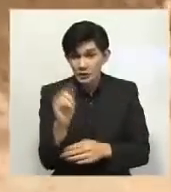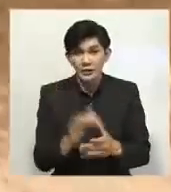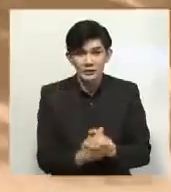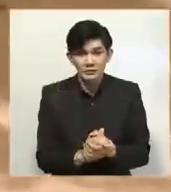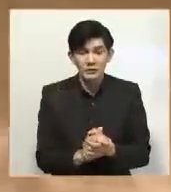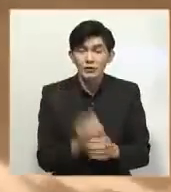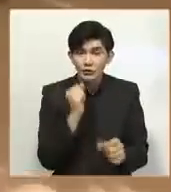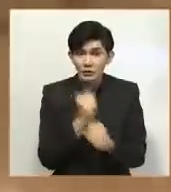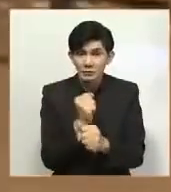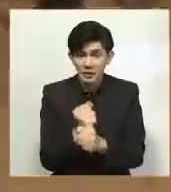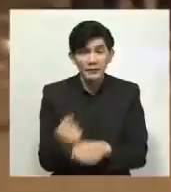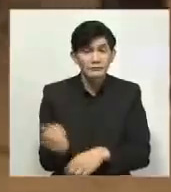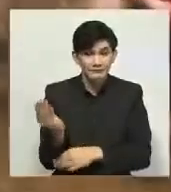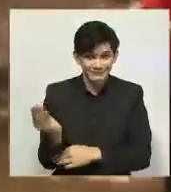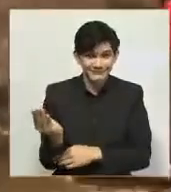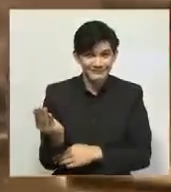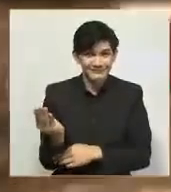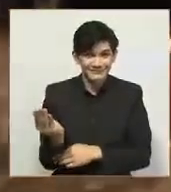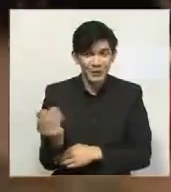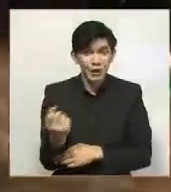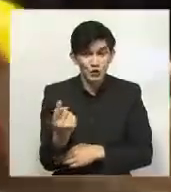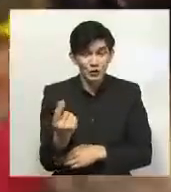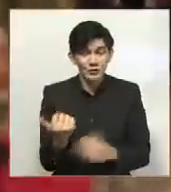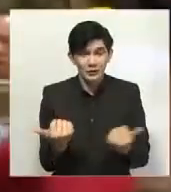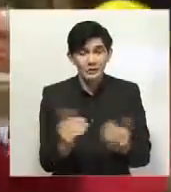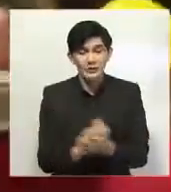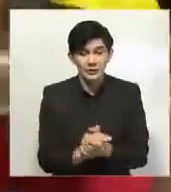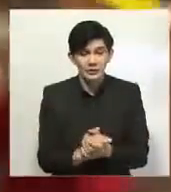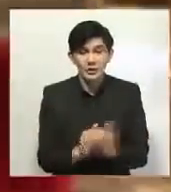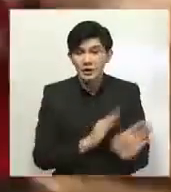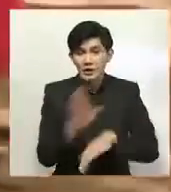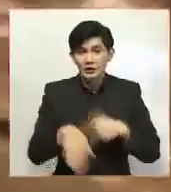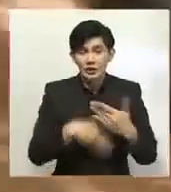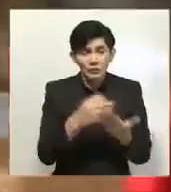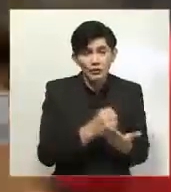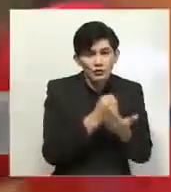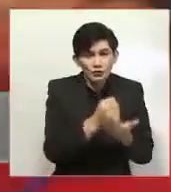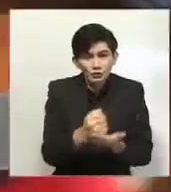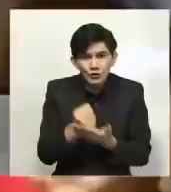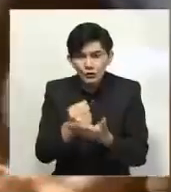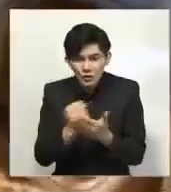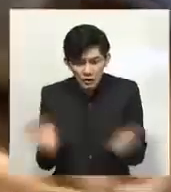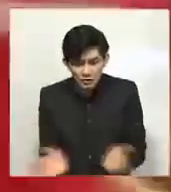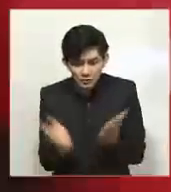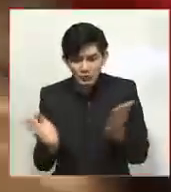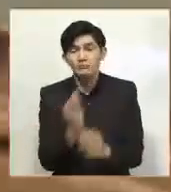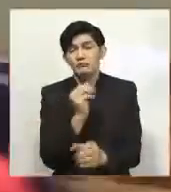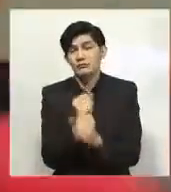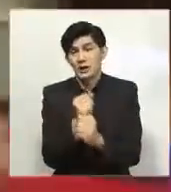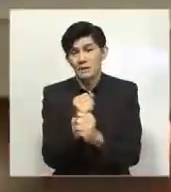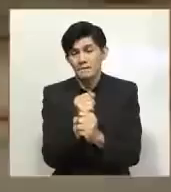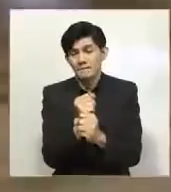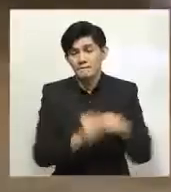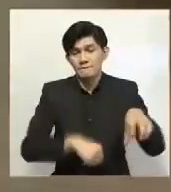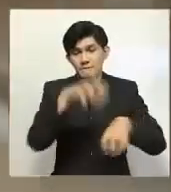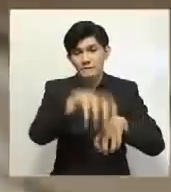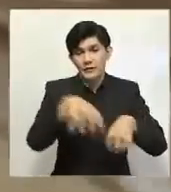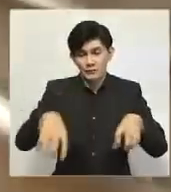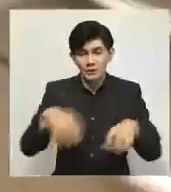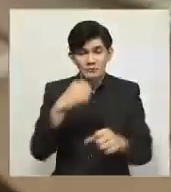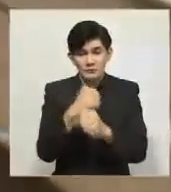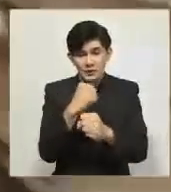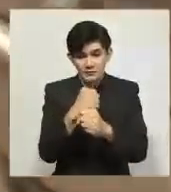ล่าสุดขณะนี้นะครับเจ้าหน้าที่ทุกส่วนก็ยังคงเร่งให้การสนับสนุนทุกหน่วยงานที่ก